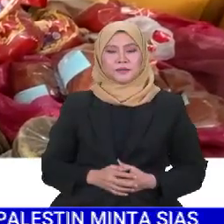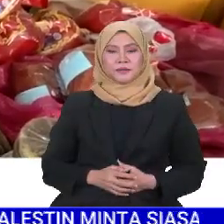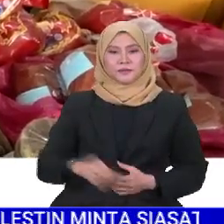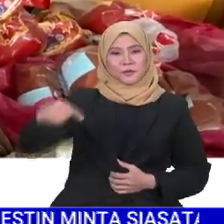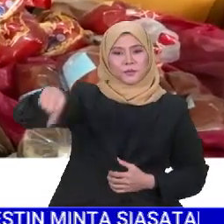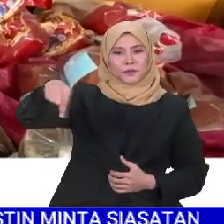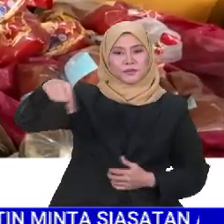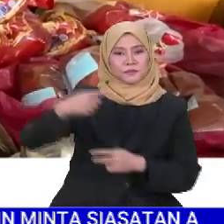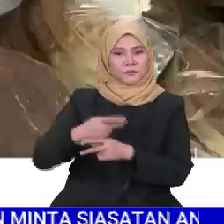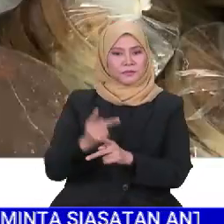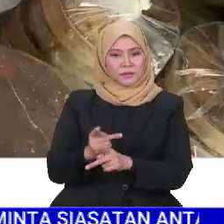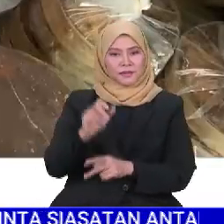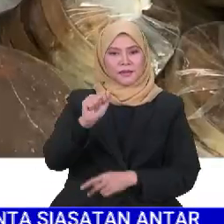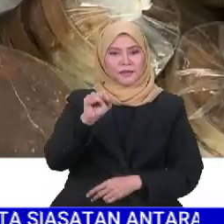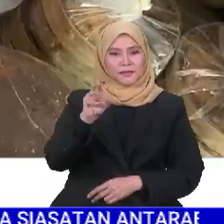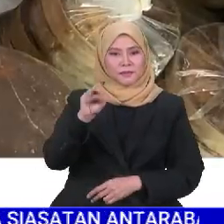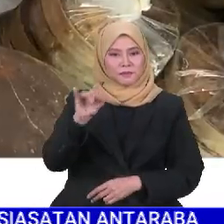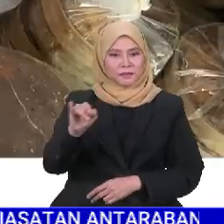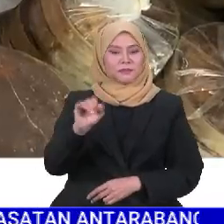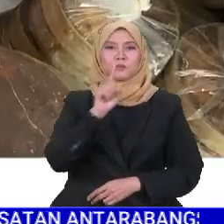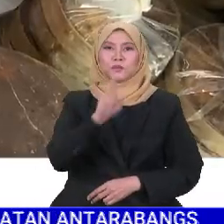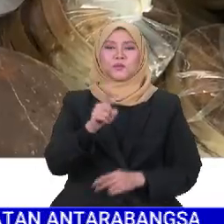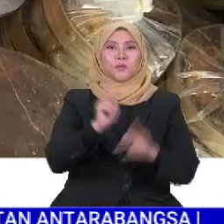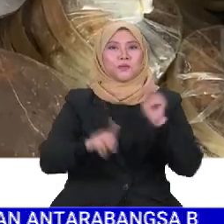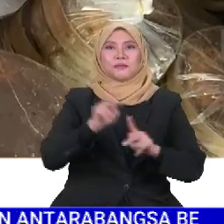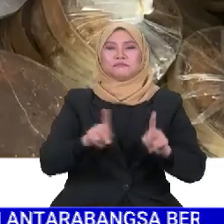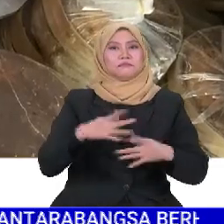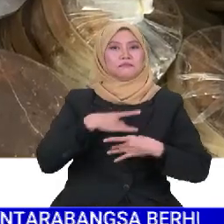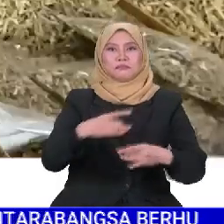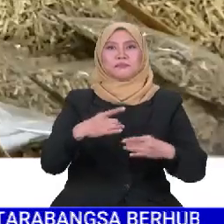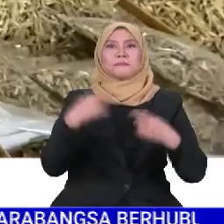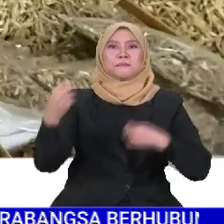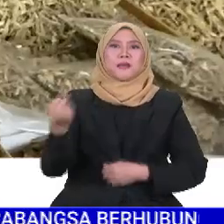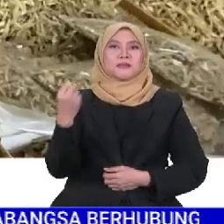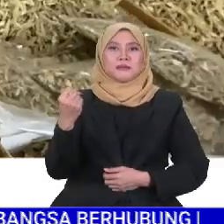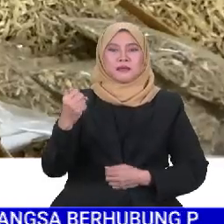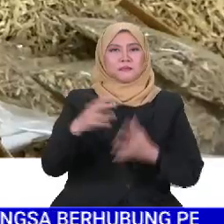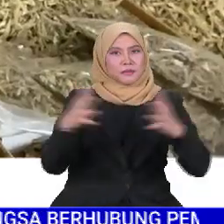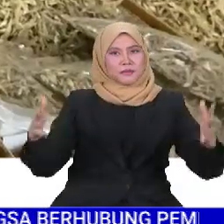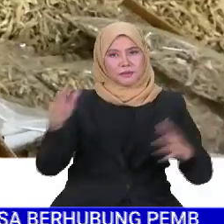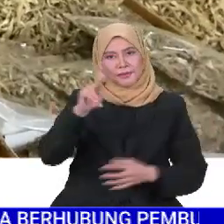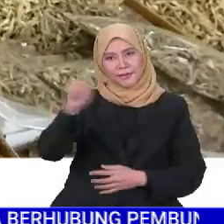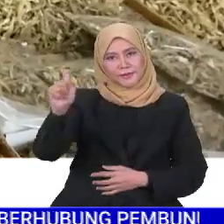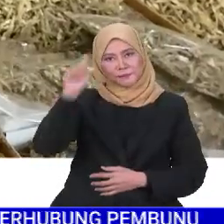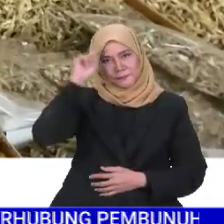Kualiti produk dihasilkan Aimi Syahril diperakui pelanggan di pasar besar Kedai Payang, Kuala